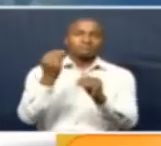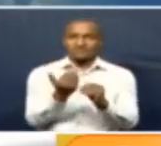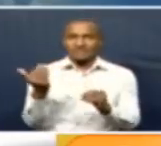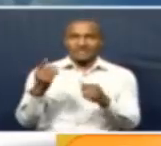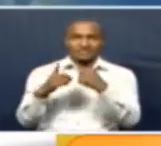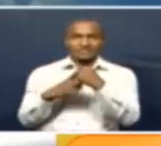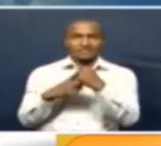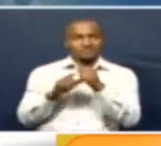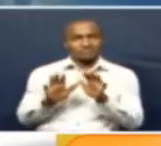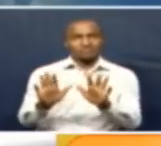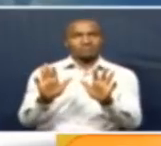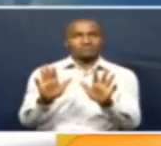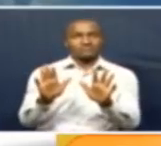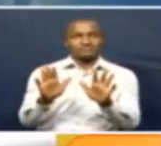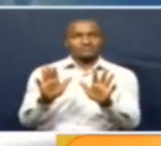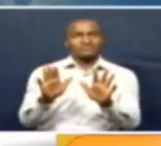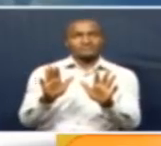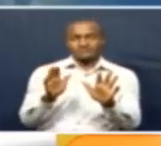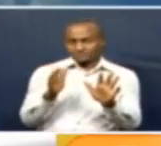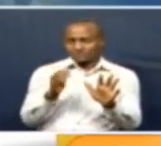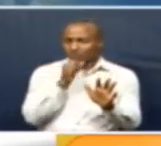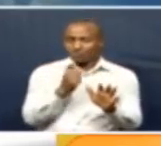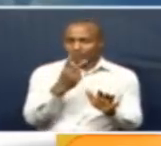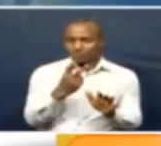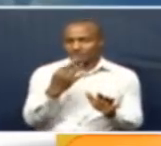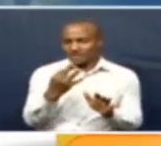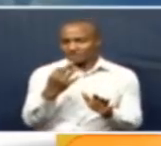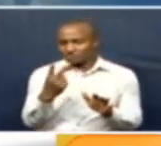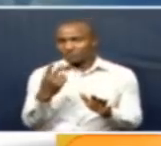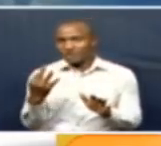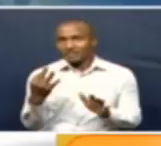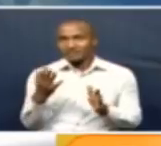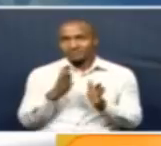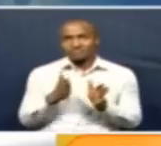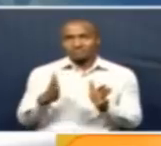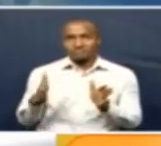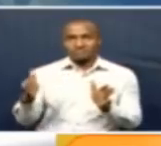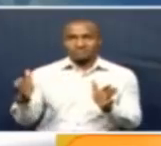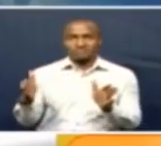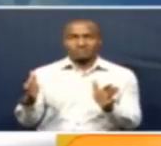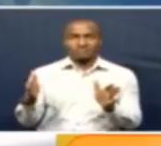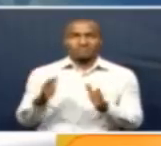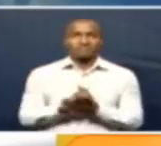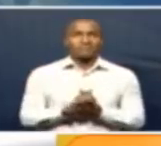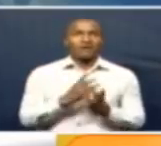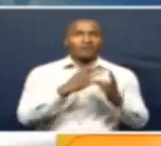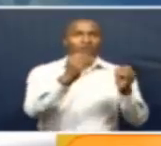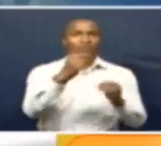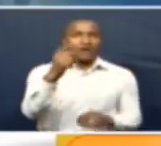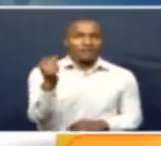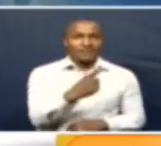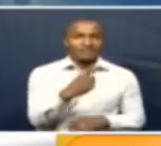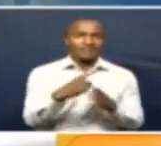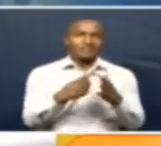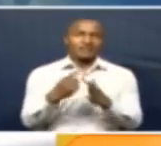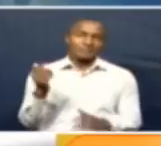6 na watu mefuatana 2 years, 3 years unaona hali ya watoto. Anaweza enda akae kama mwezi mmoja arudi.